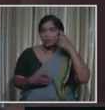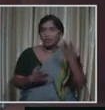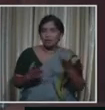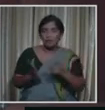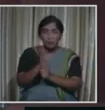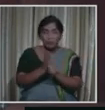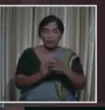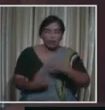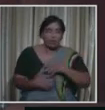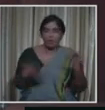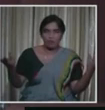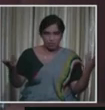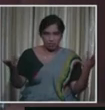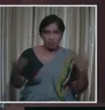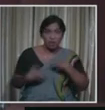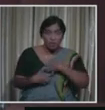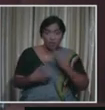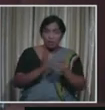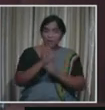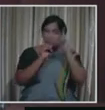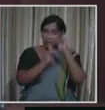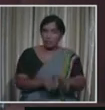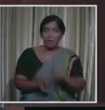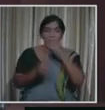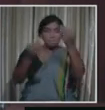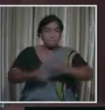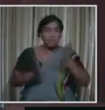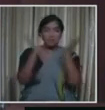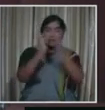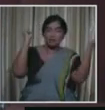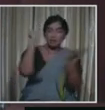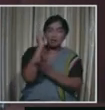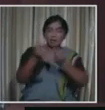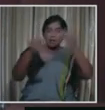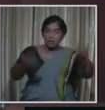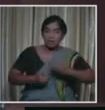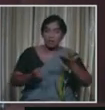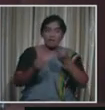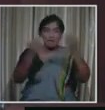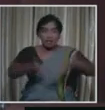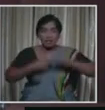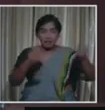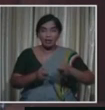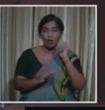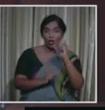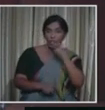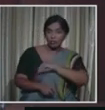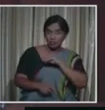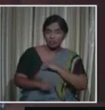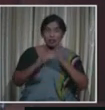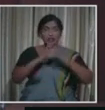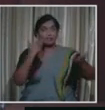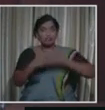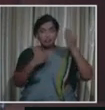merayan tu itu mata kita bagan. Unu mana merayan itu kita pas kapala gas kapala veli kapala kontrak tergena building ada